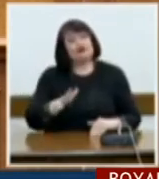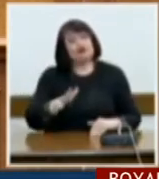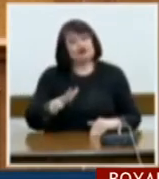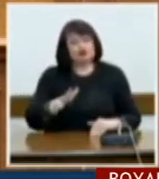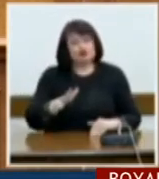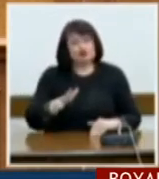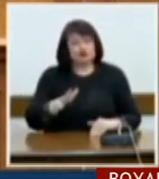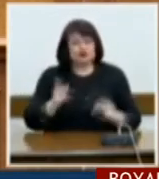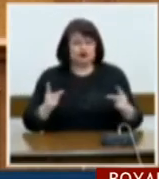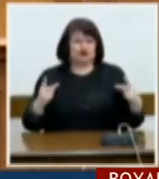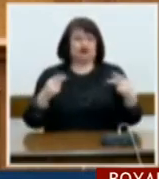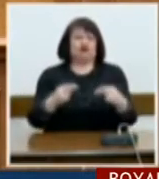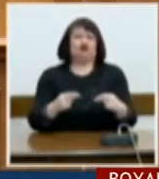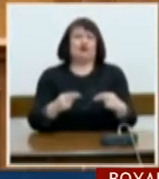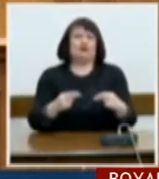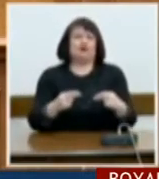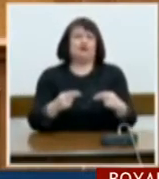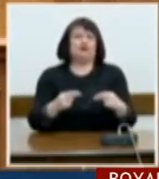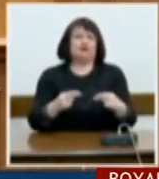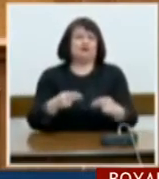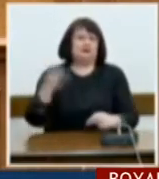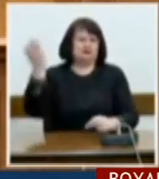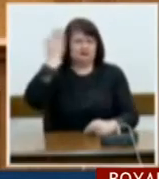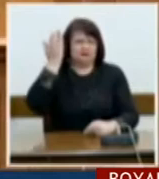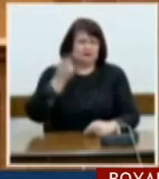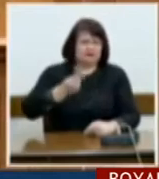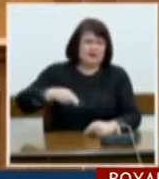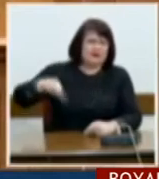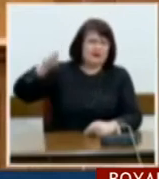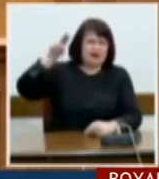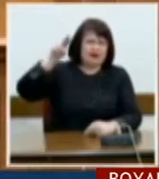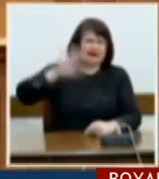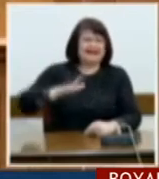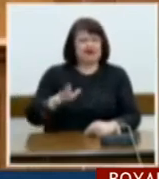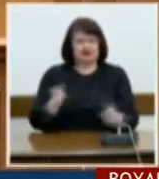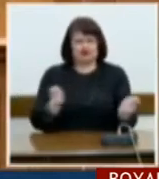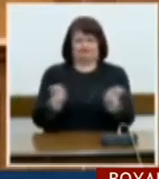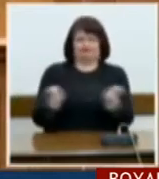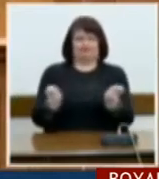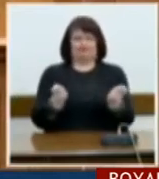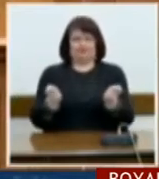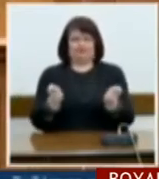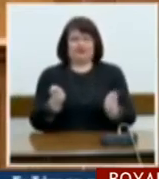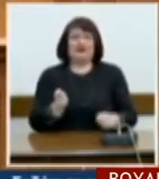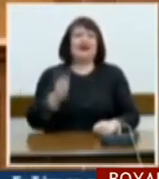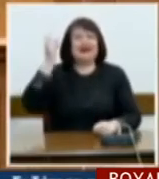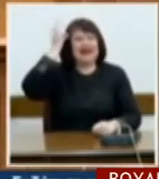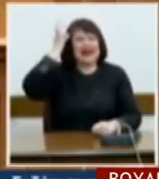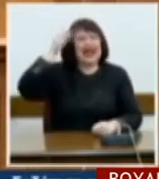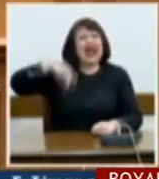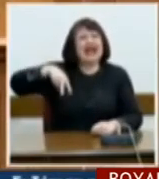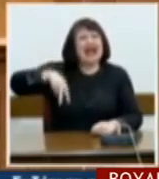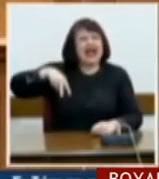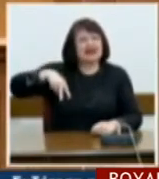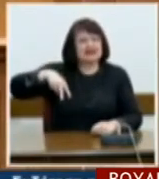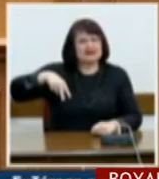ανάσχεση της έντονης αναπτυξιακής δυναμικής που παρατηρείται συνολικά στην Ευρώπη και πιστεύει, κυρία Λαγκάρτ, και με αυτήν την άποψη